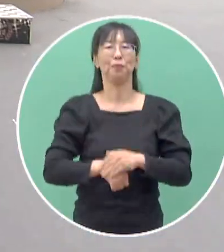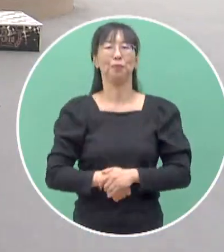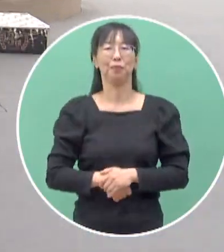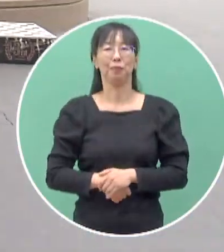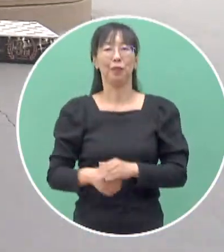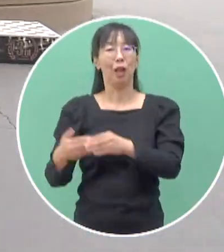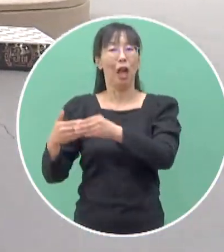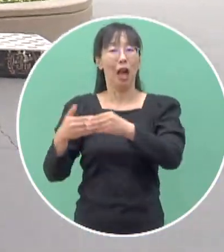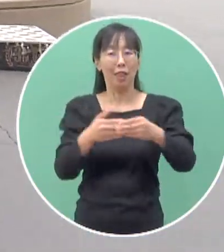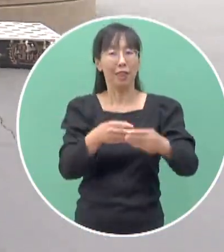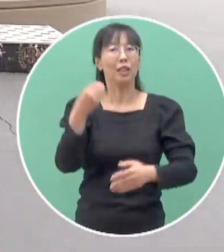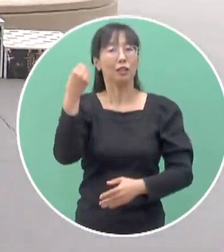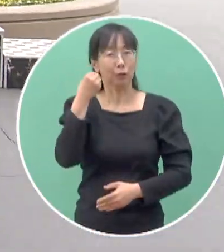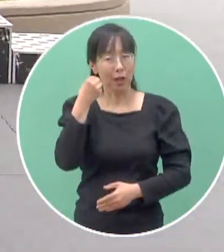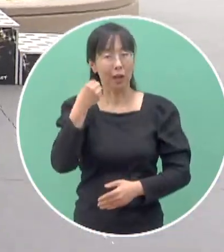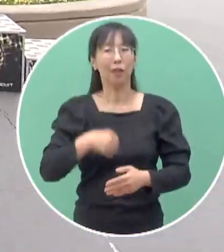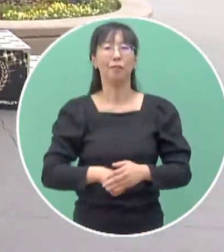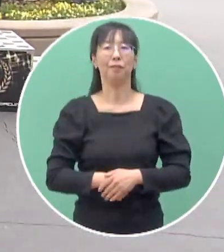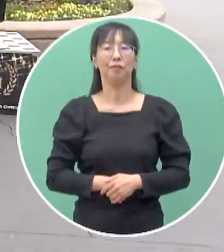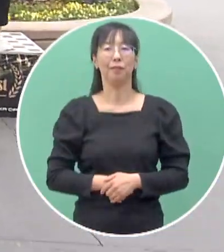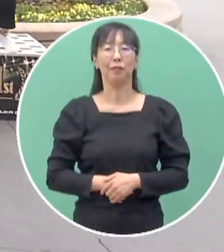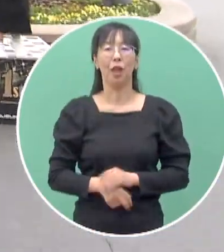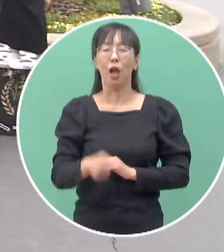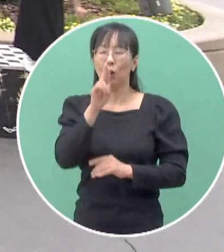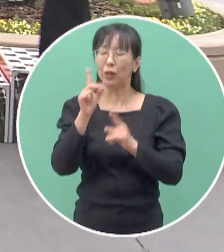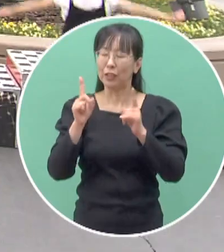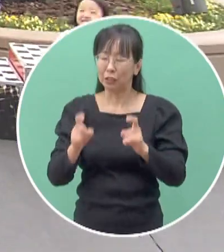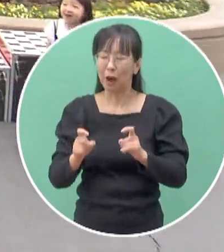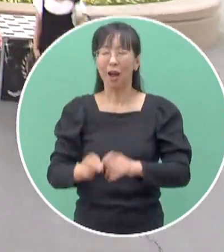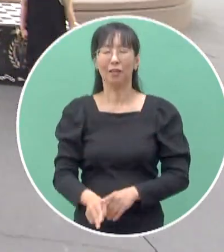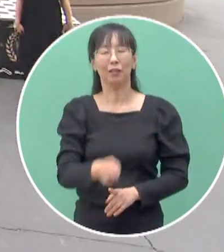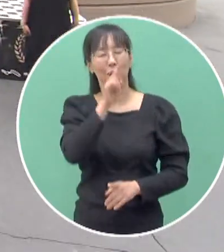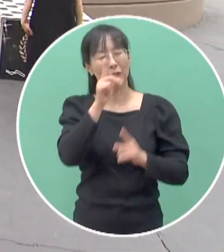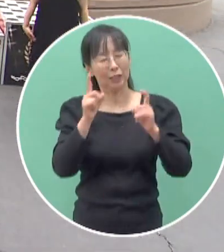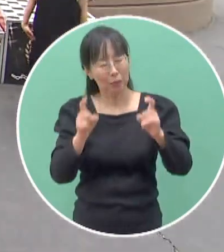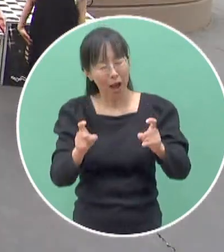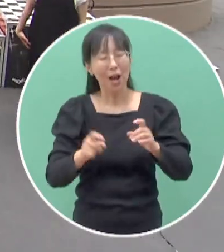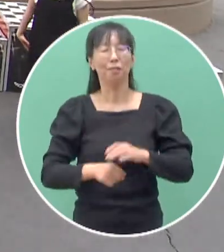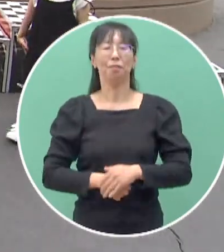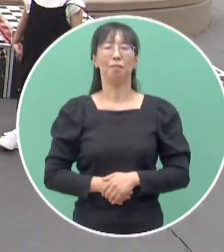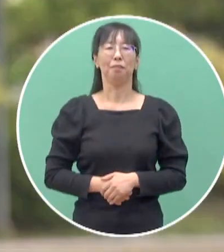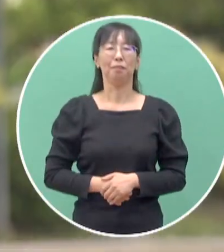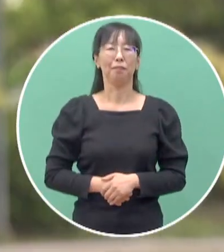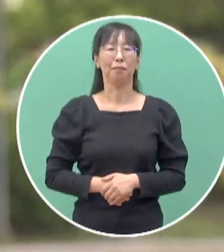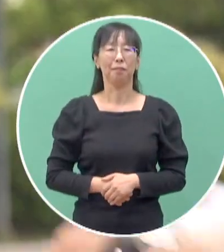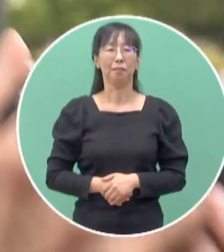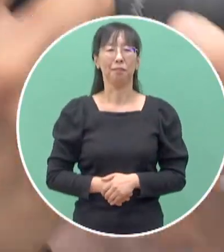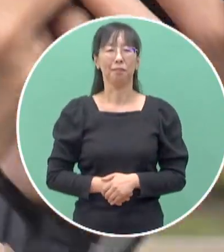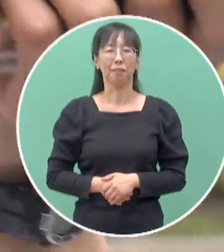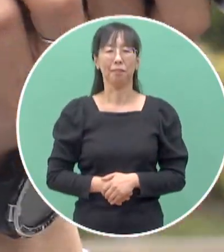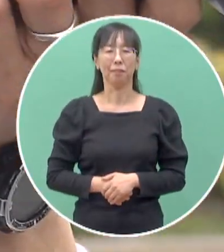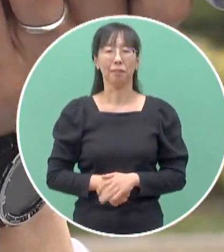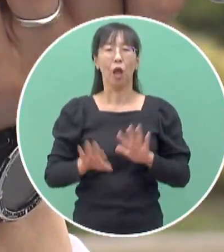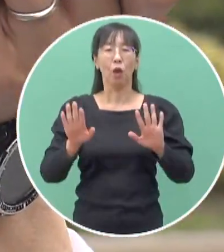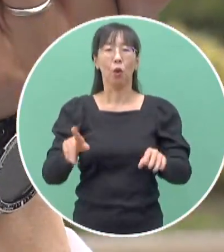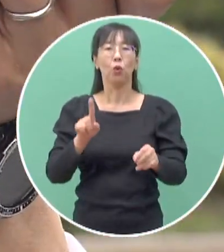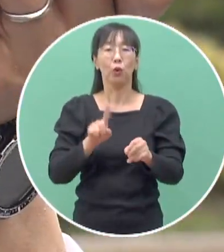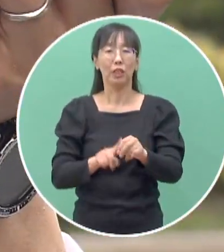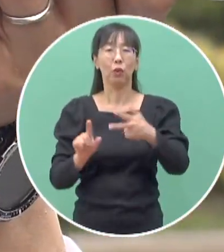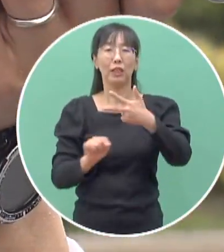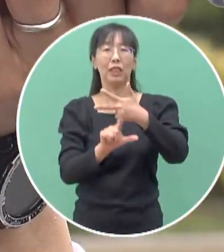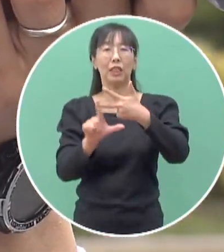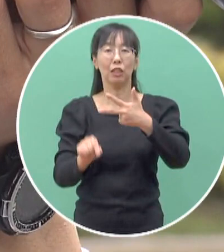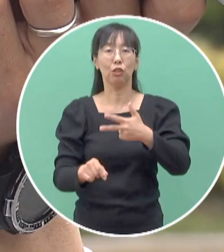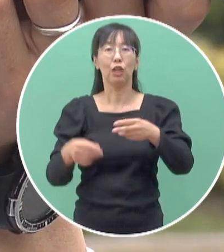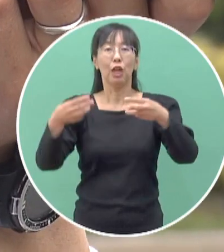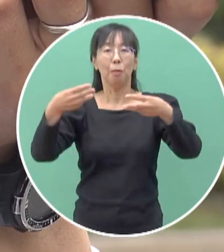案内してくれるのは、 こんにちは。 こんにちは。 今年7月、三